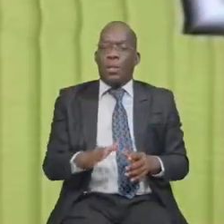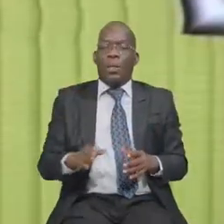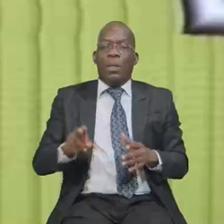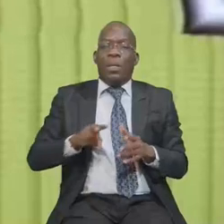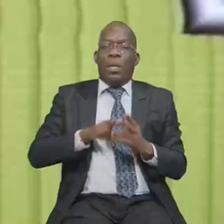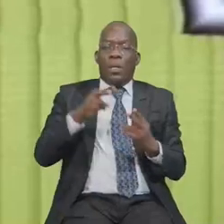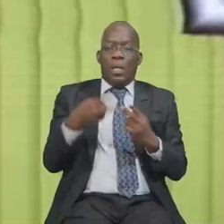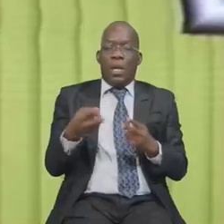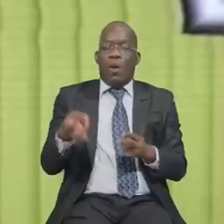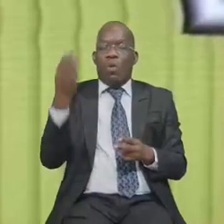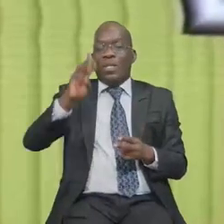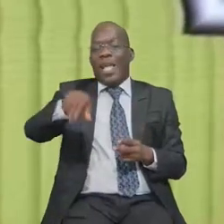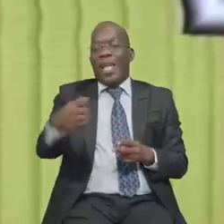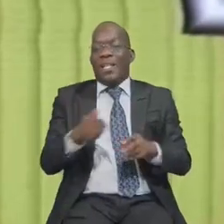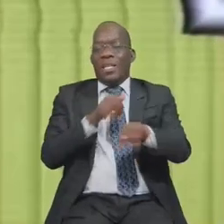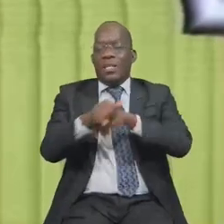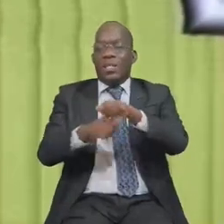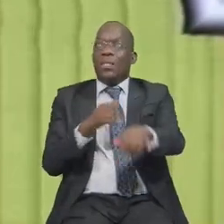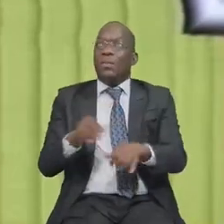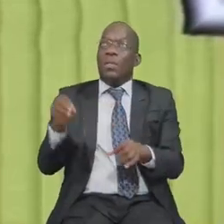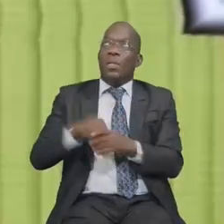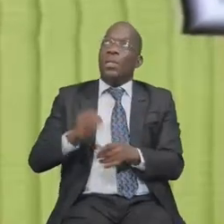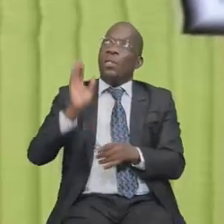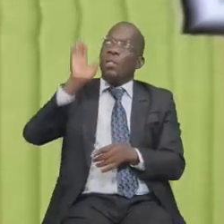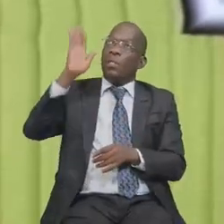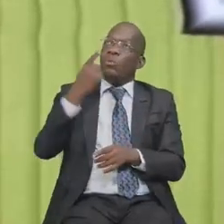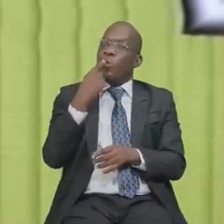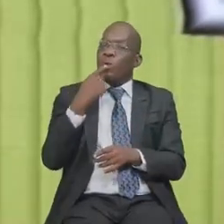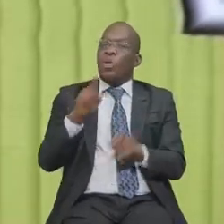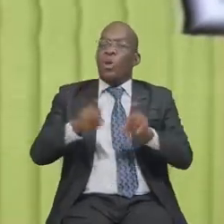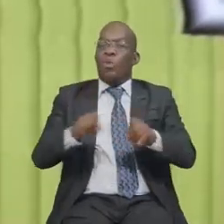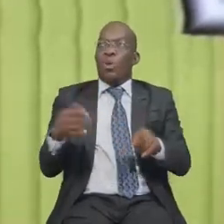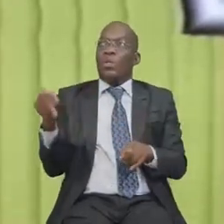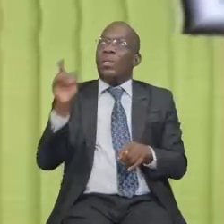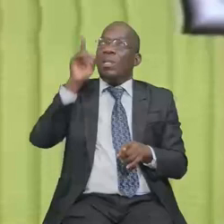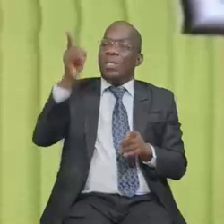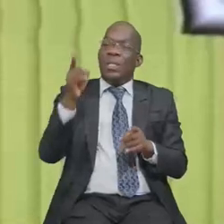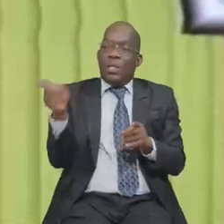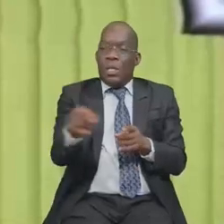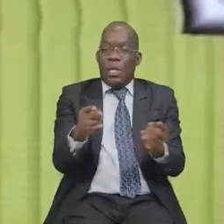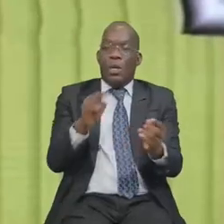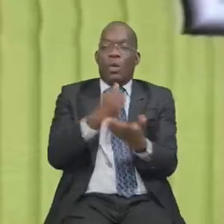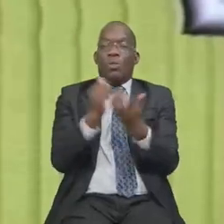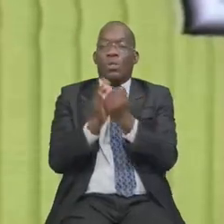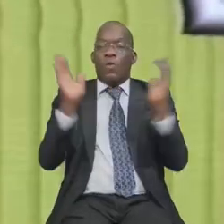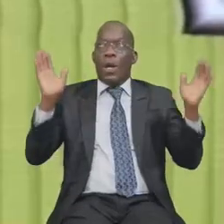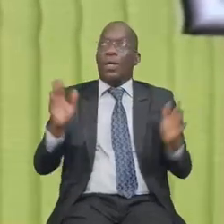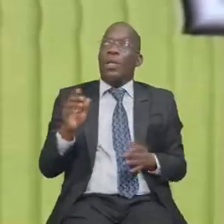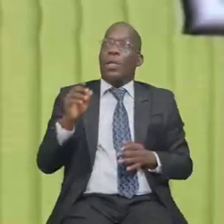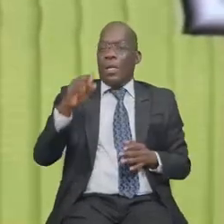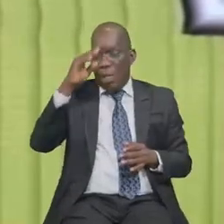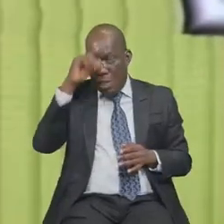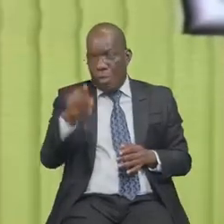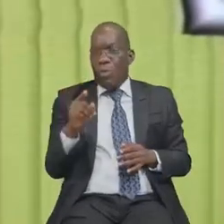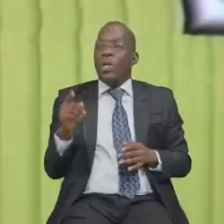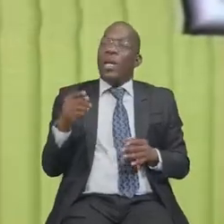bouche. Mais on l'a crucifié. On a crucifié deux voleurs, deux méchants avec